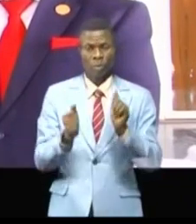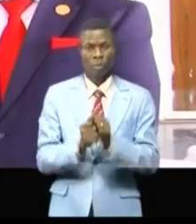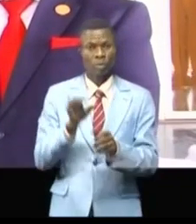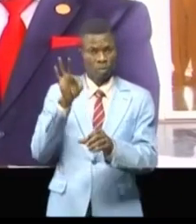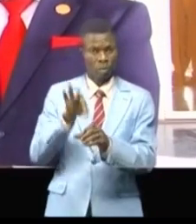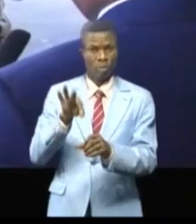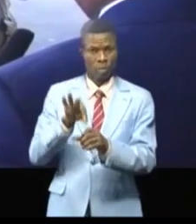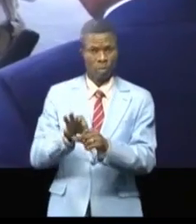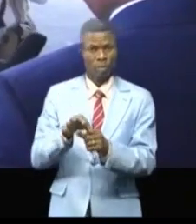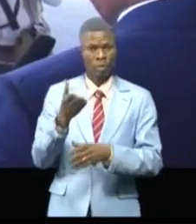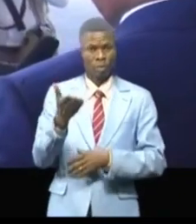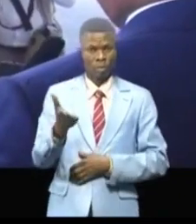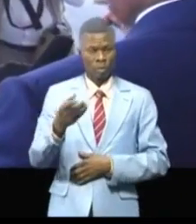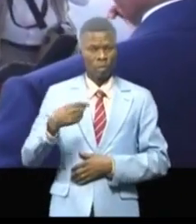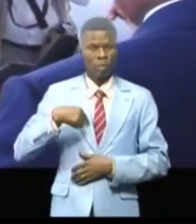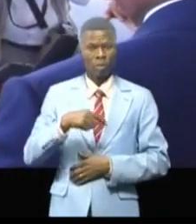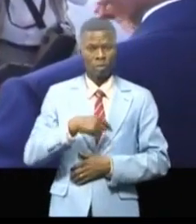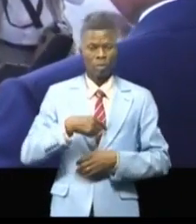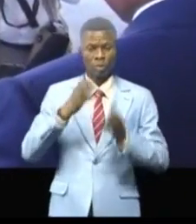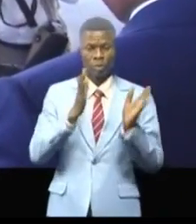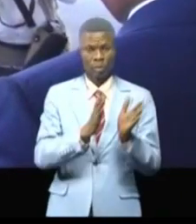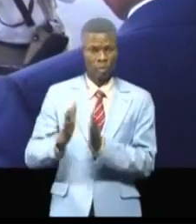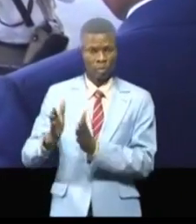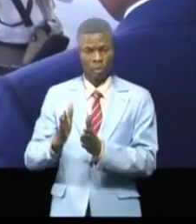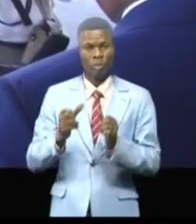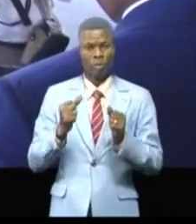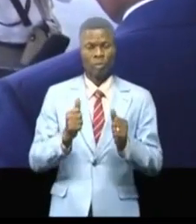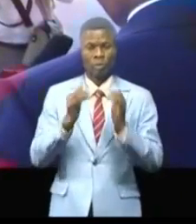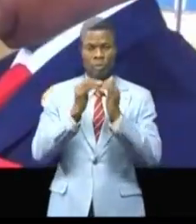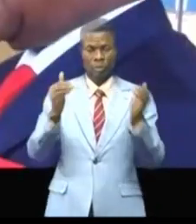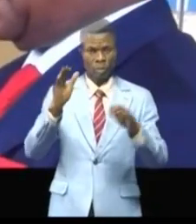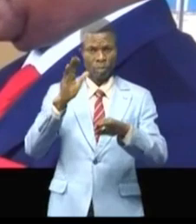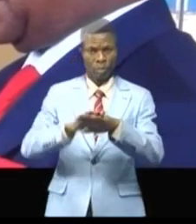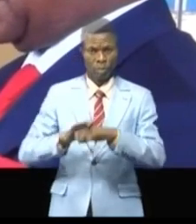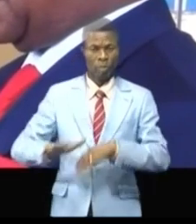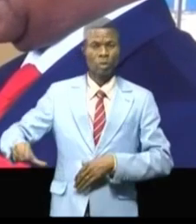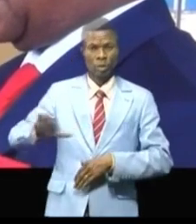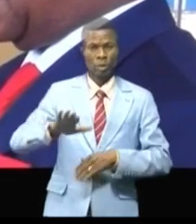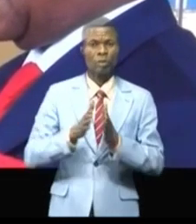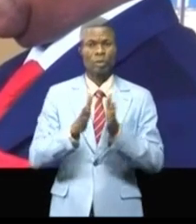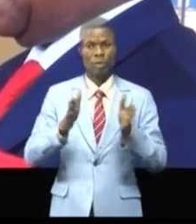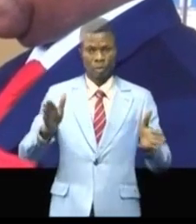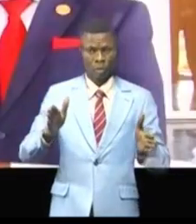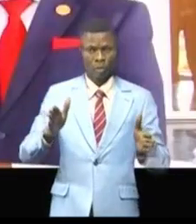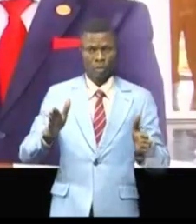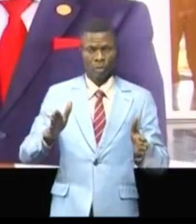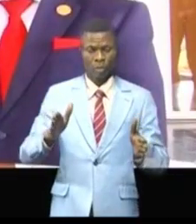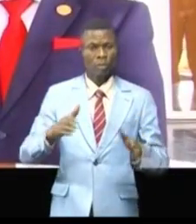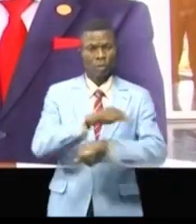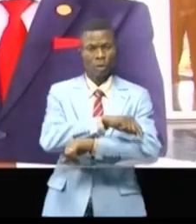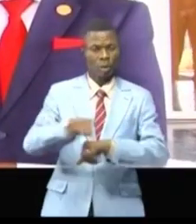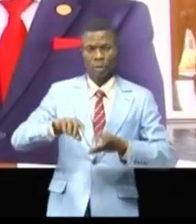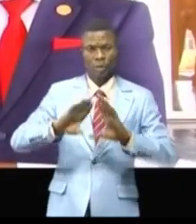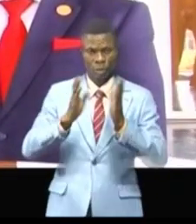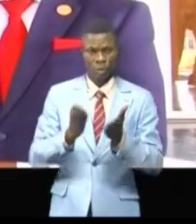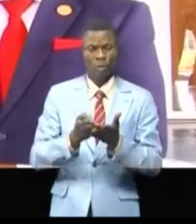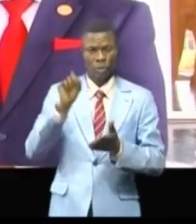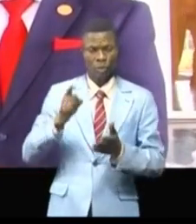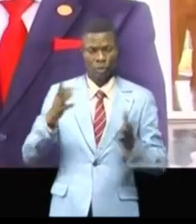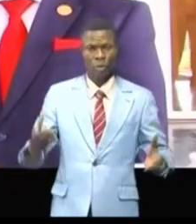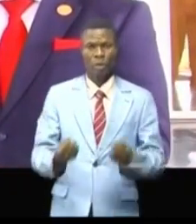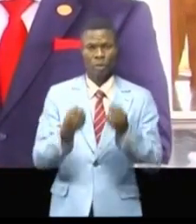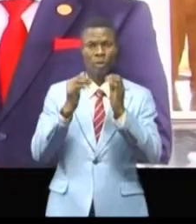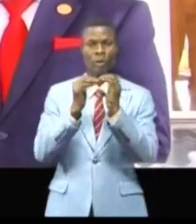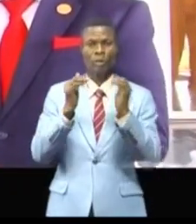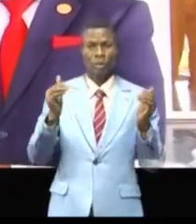élections. Nous avons pris des dispositions pour que la paix règne dans nos institutions.